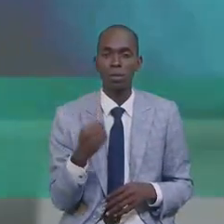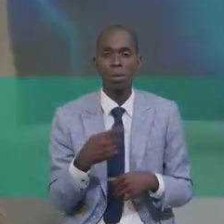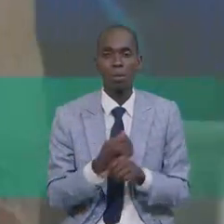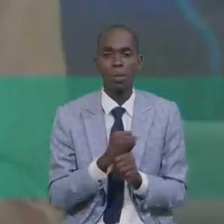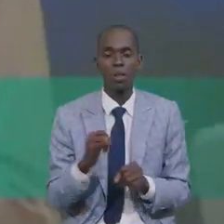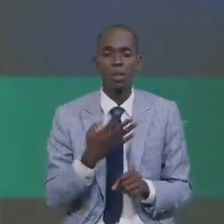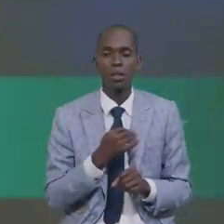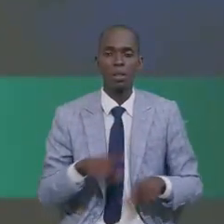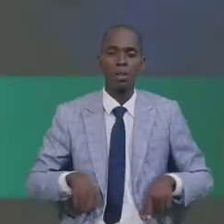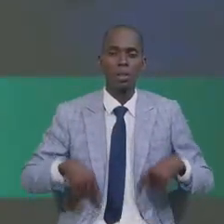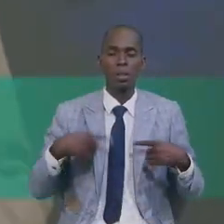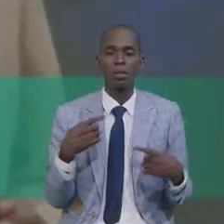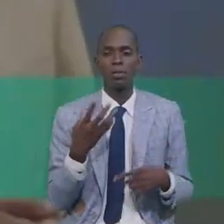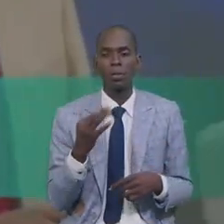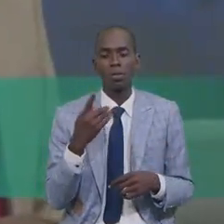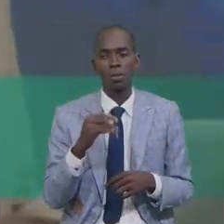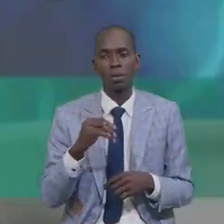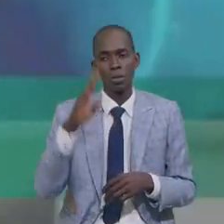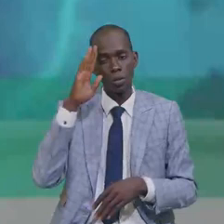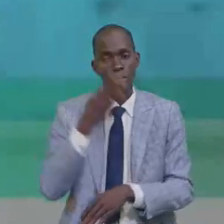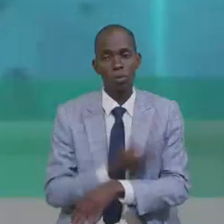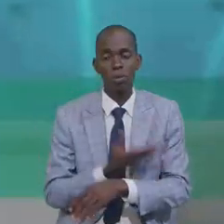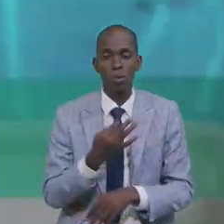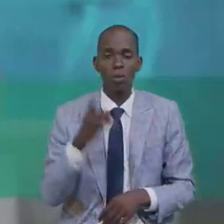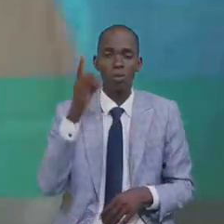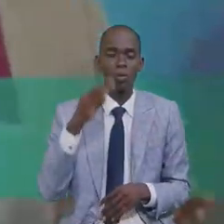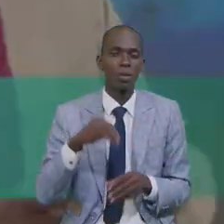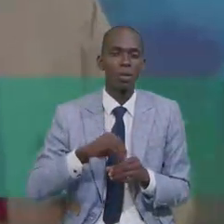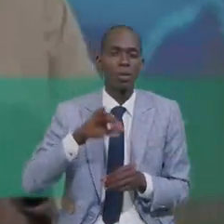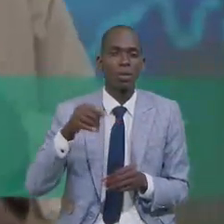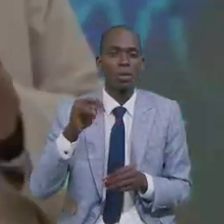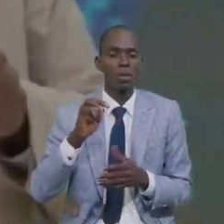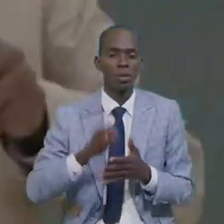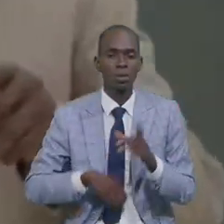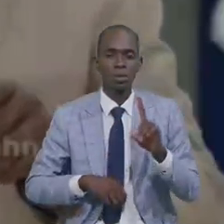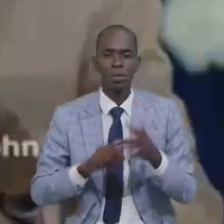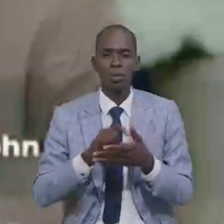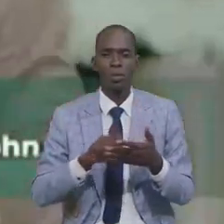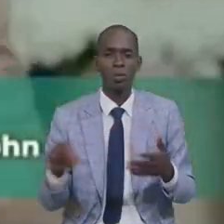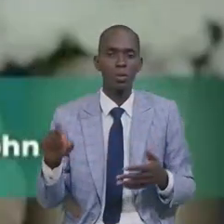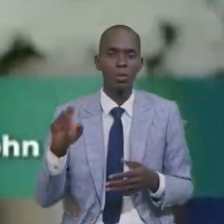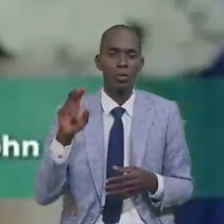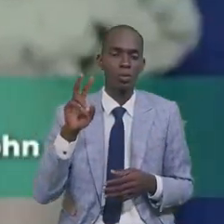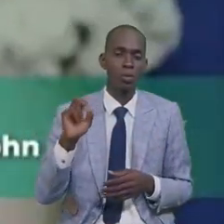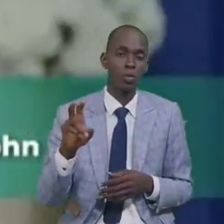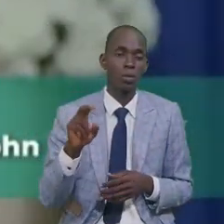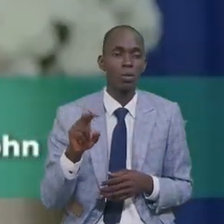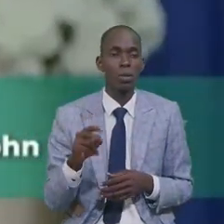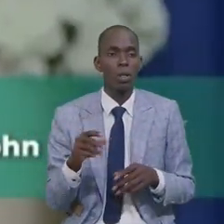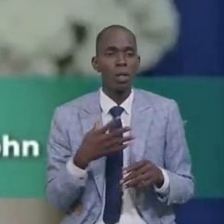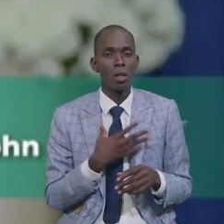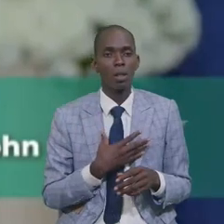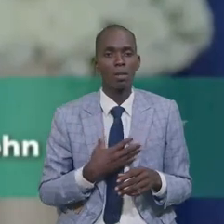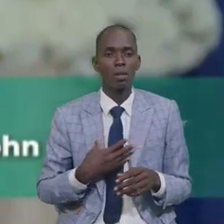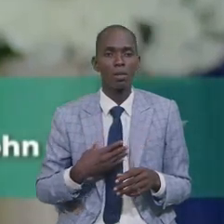la formation et le style de vie des fils de Dieu. Jean 1, 12. Mais à tous ceux